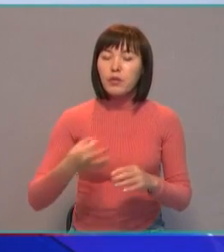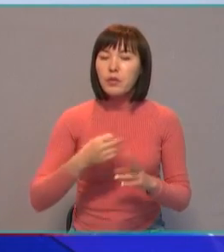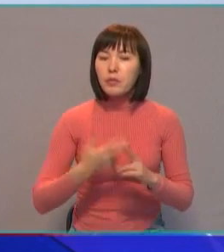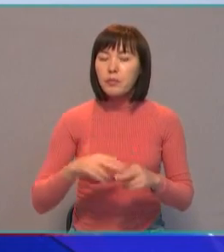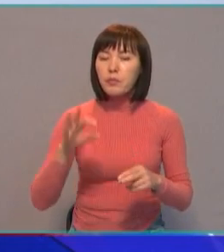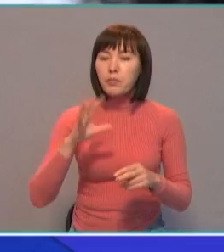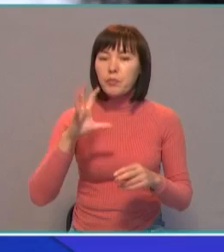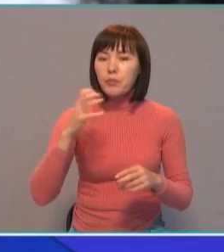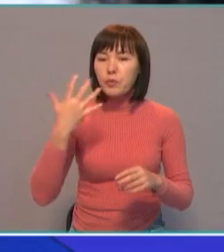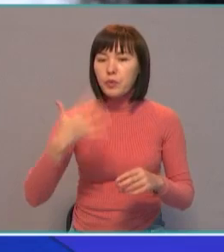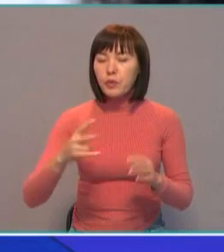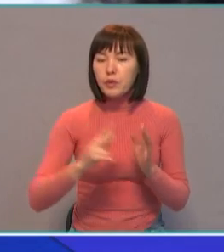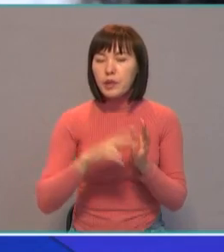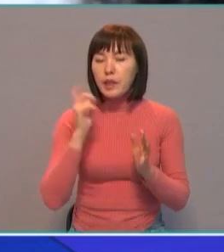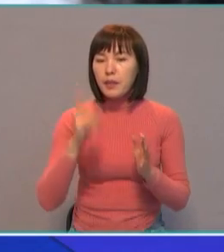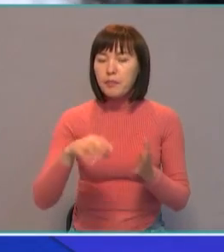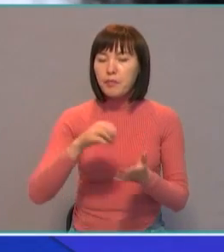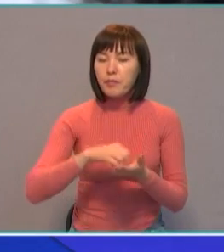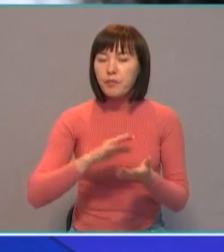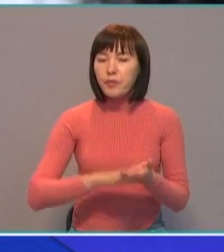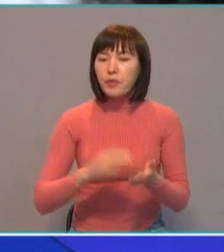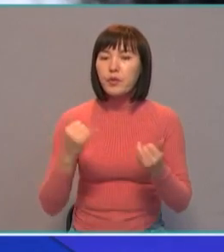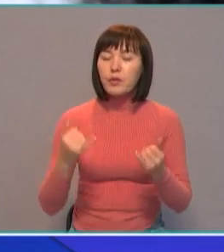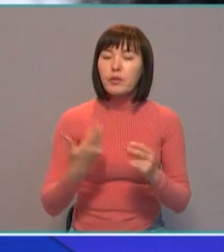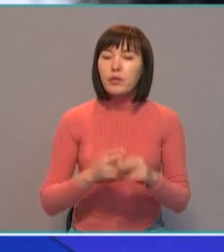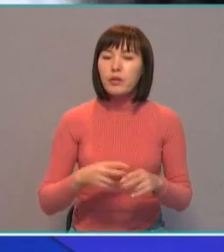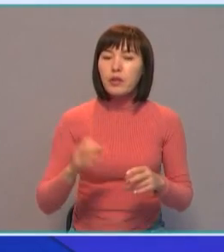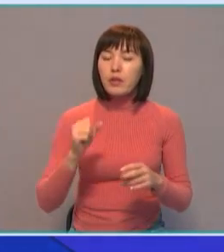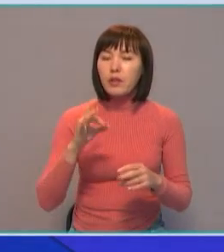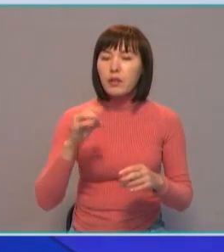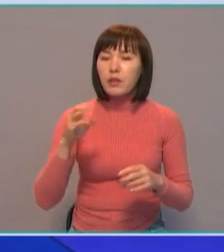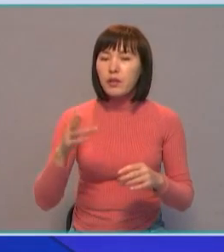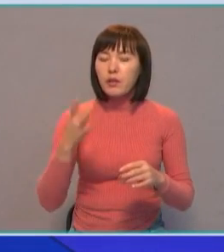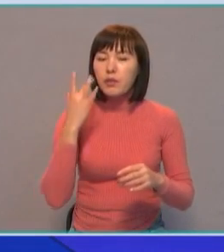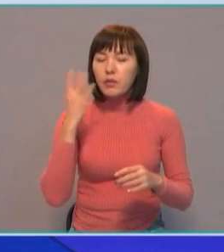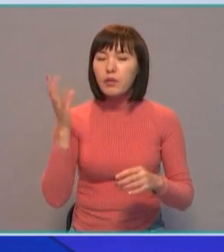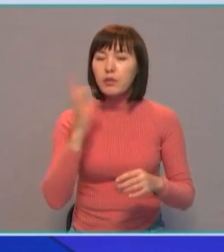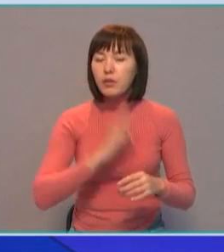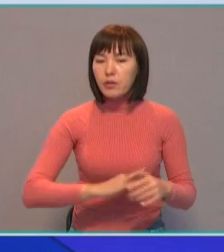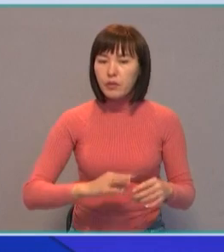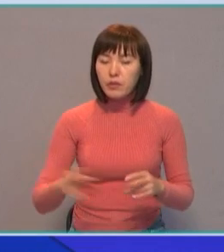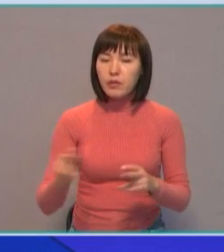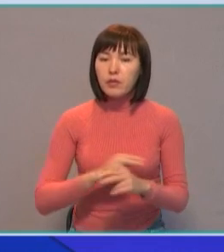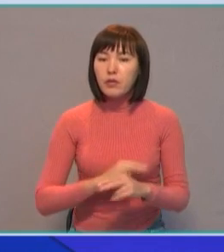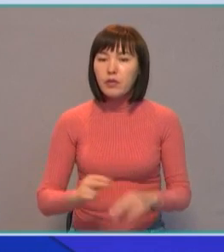мұндай дертпен 558 науқас есепке алынған. Бүгінде олар арт препараттарын үздіксіз қабылдап,